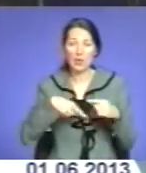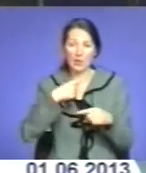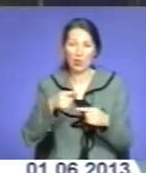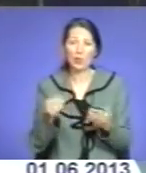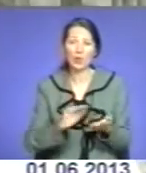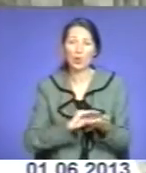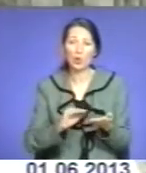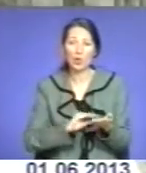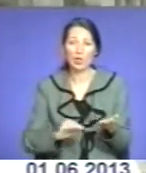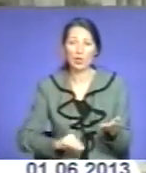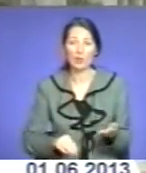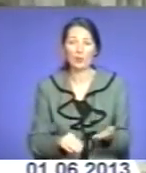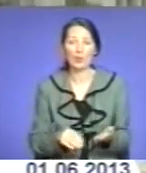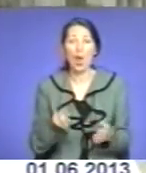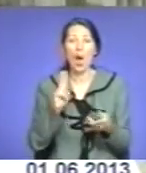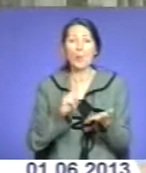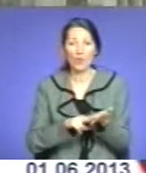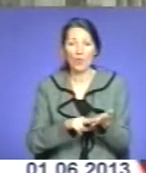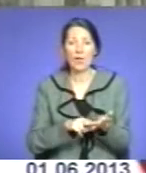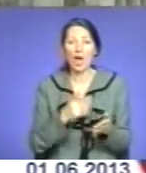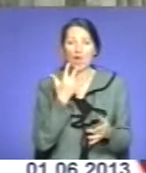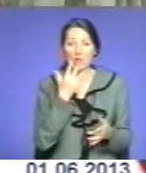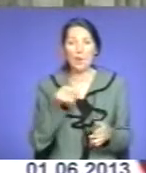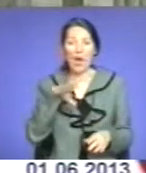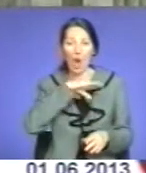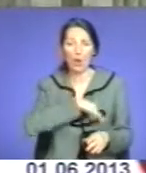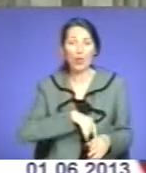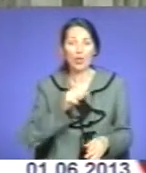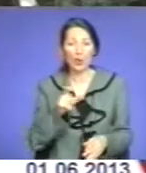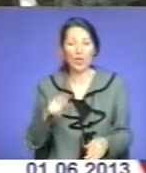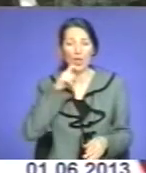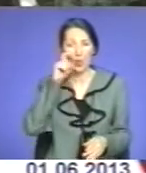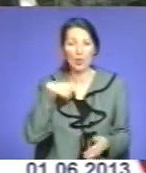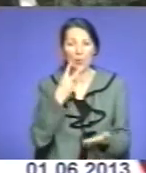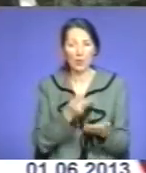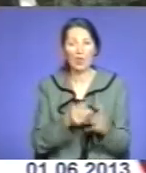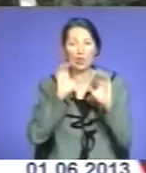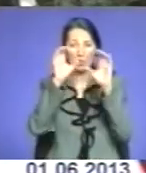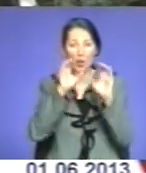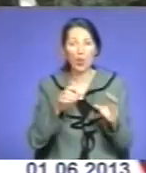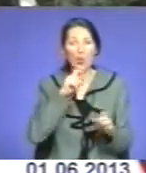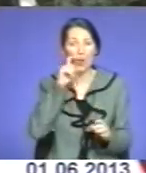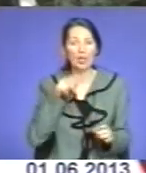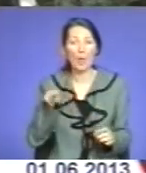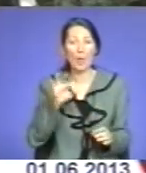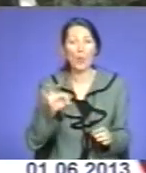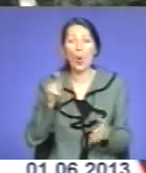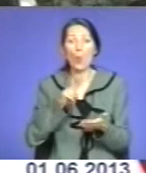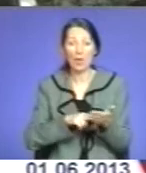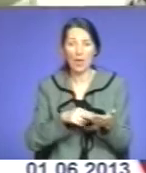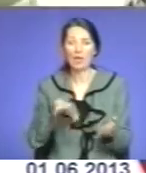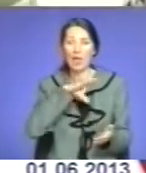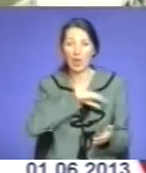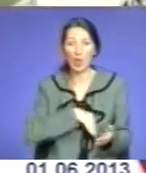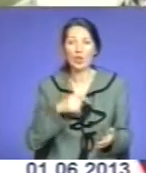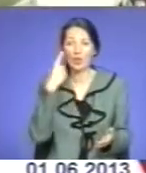сюжеті. Оподаткування іноземних доходів громадян України передбачено законом України про податки з доходів фізичних